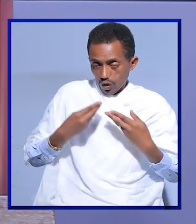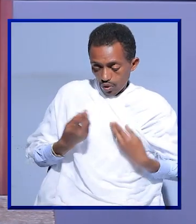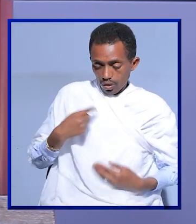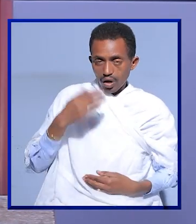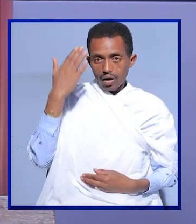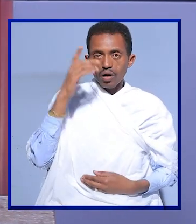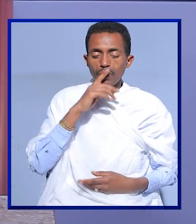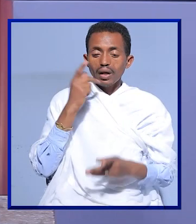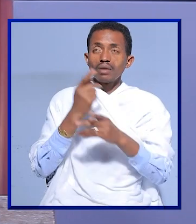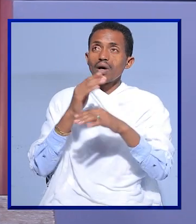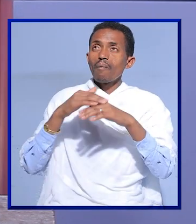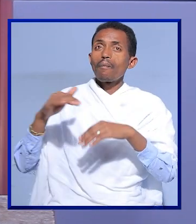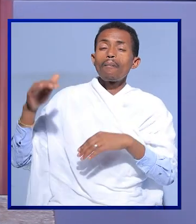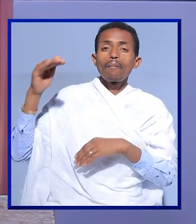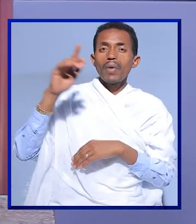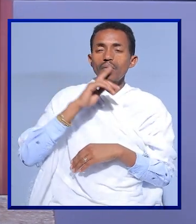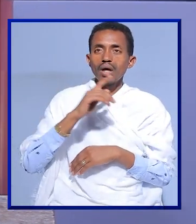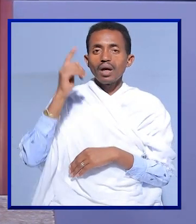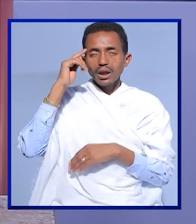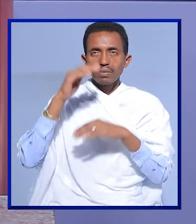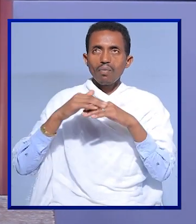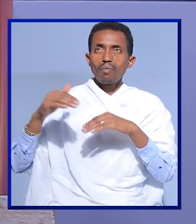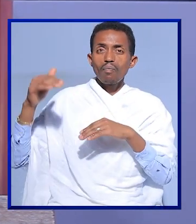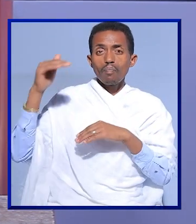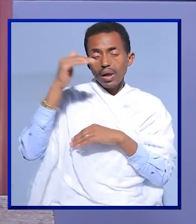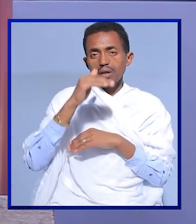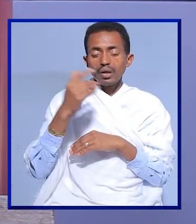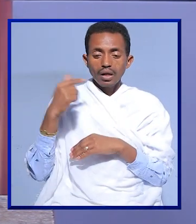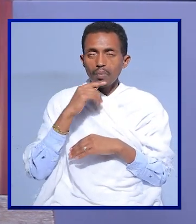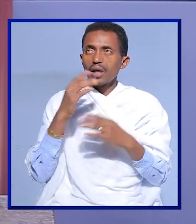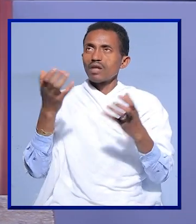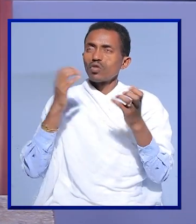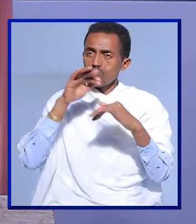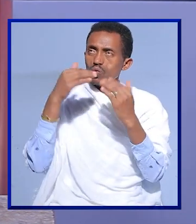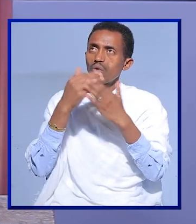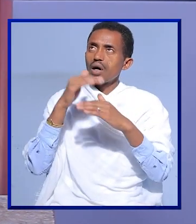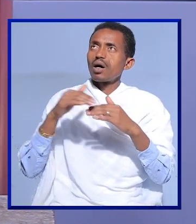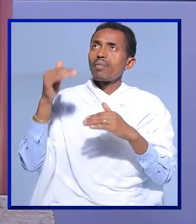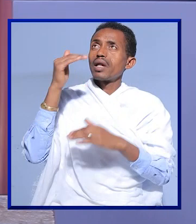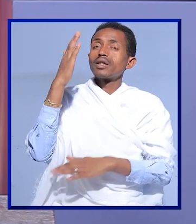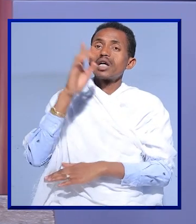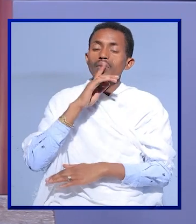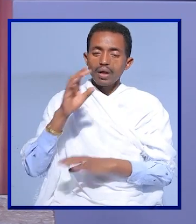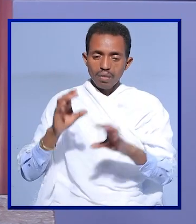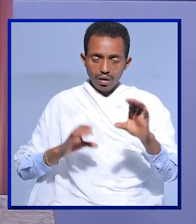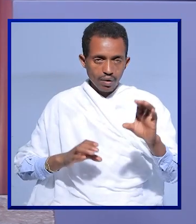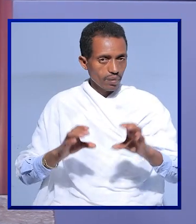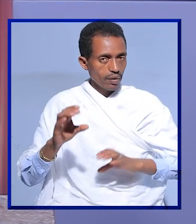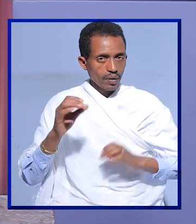አናውቀው ከተበቀለው በላይ ካሰብነው በላይ ከምንፈልገው በላይ እግዚአብሔር